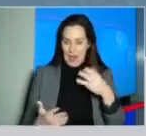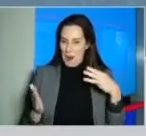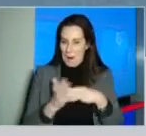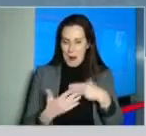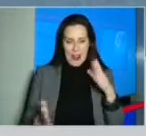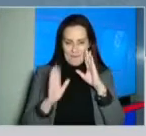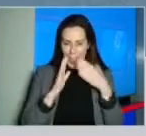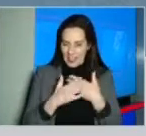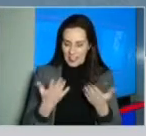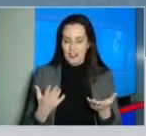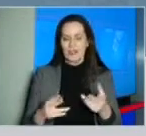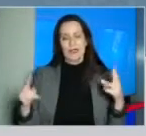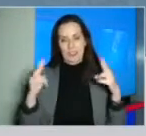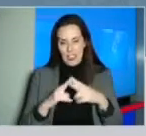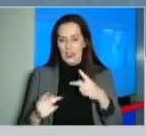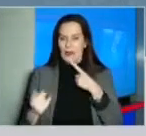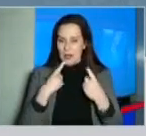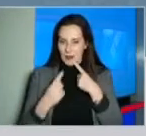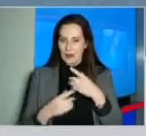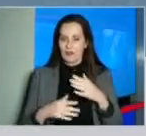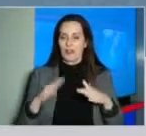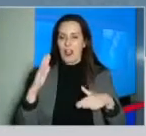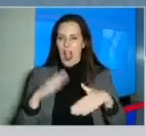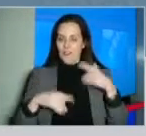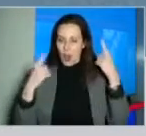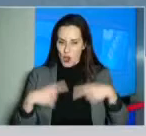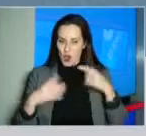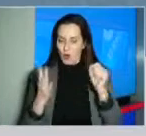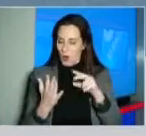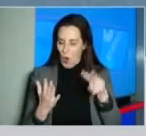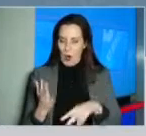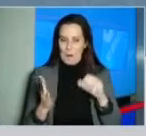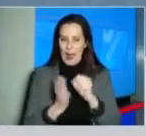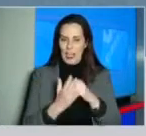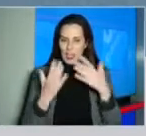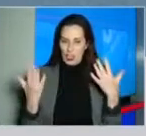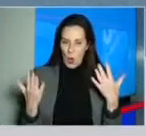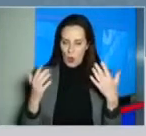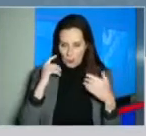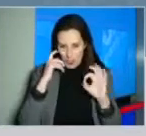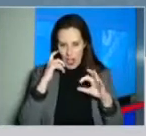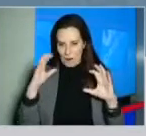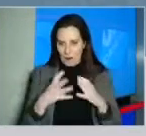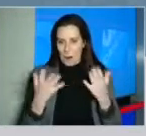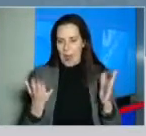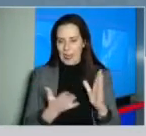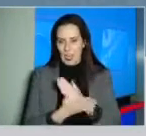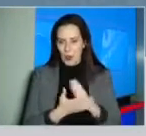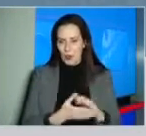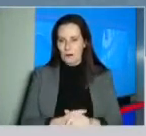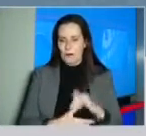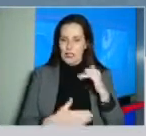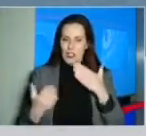אלא המרכז מתכנס, דנים בזה. ואחרי יום שקוראים בעיתונות מאוד. המפלגתית מן הסתם, מה החליטו באיזה כן.